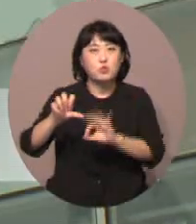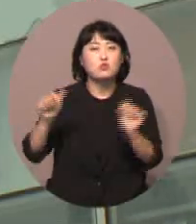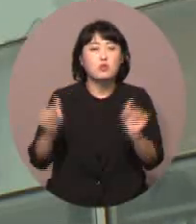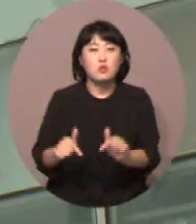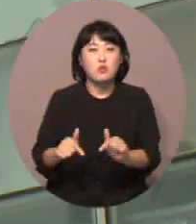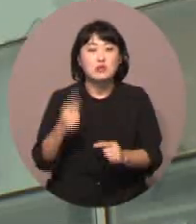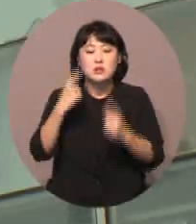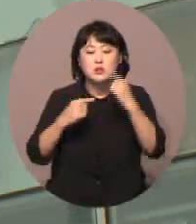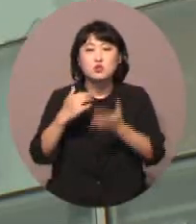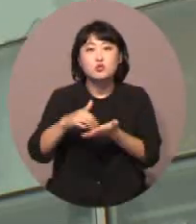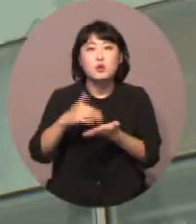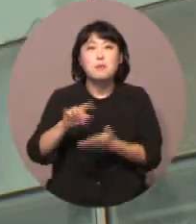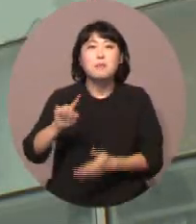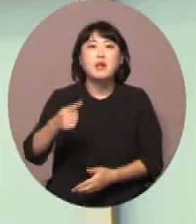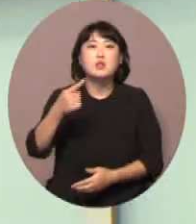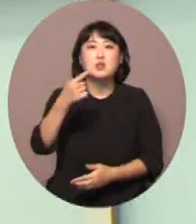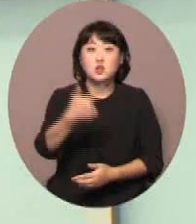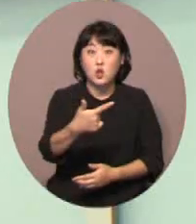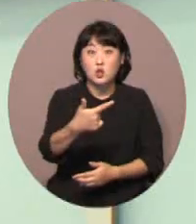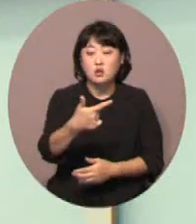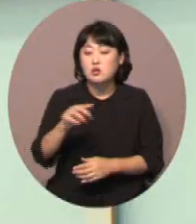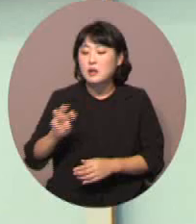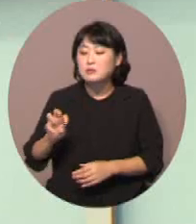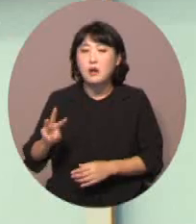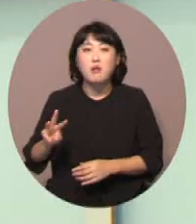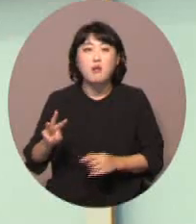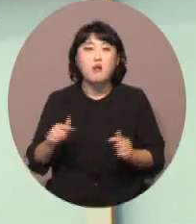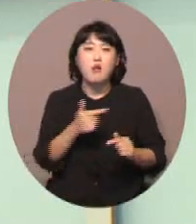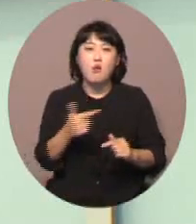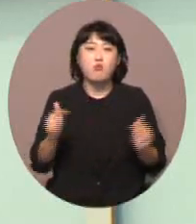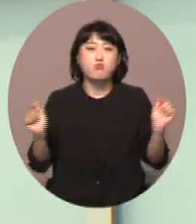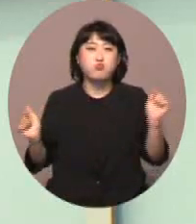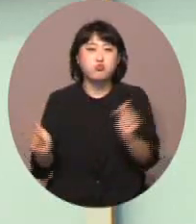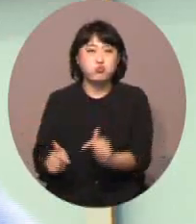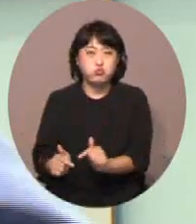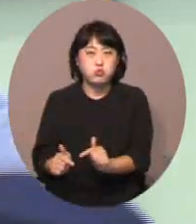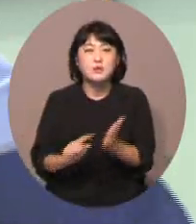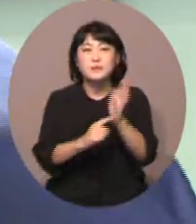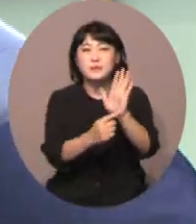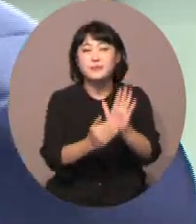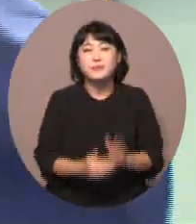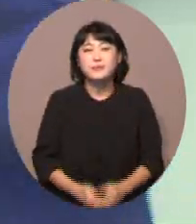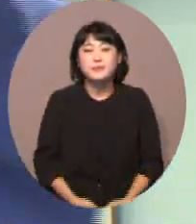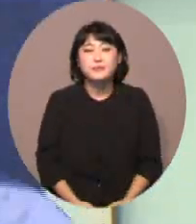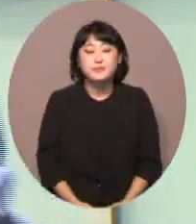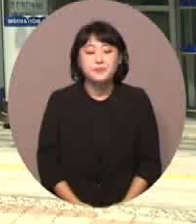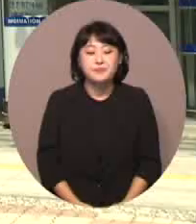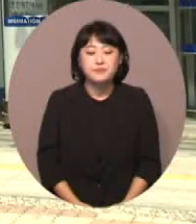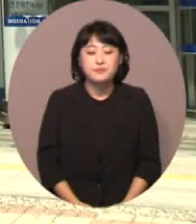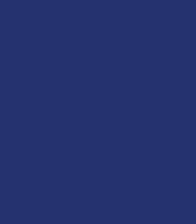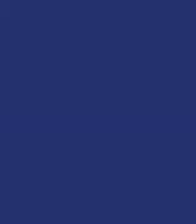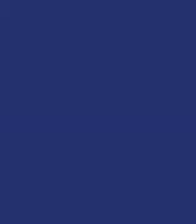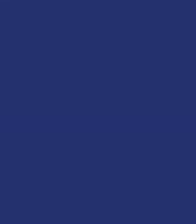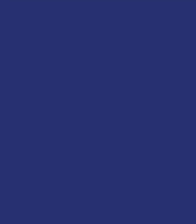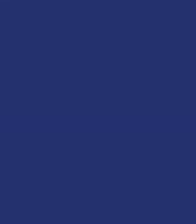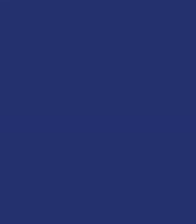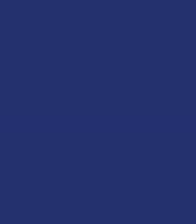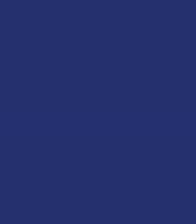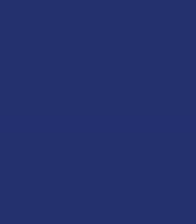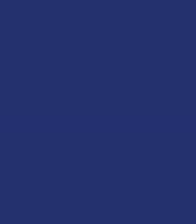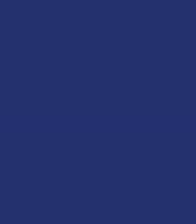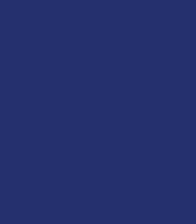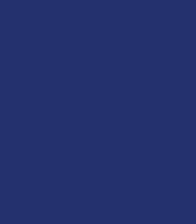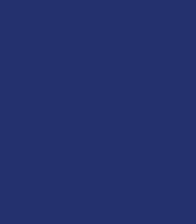부상자 수도 10명에서 33명으로 크게 감소했다고 밝혔습니다 아